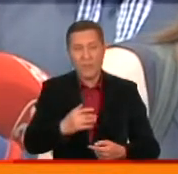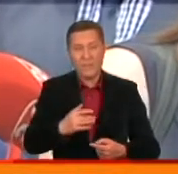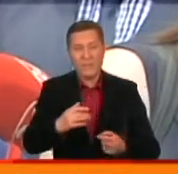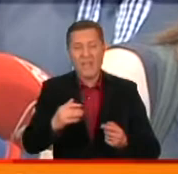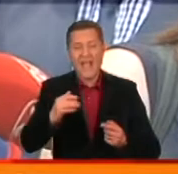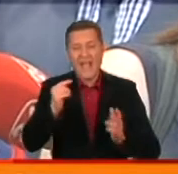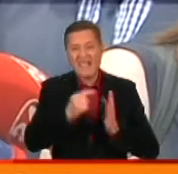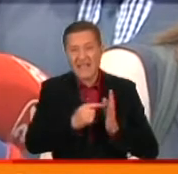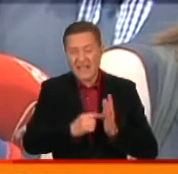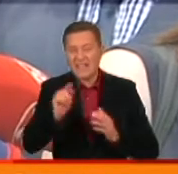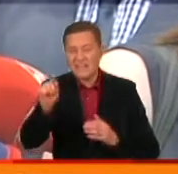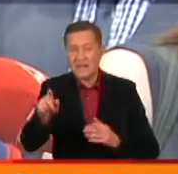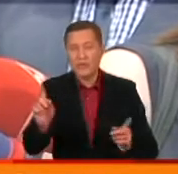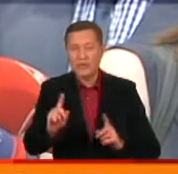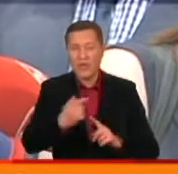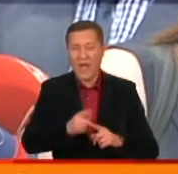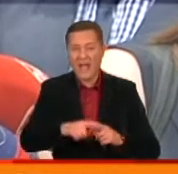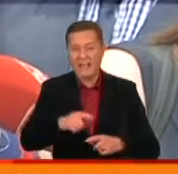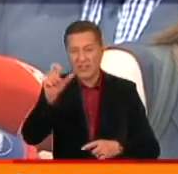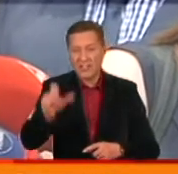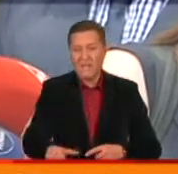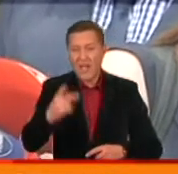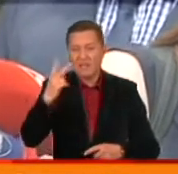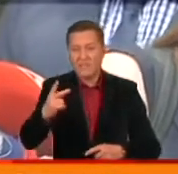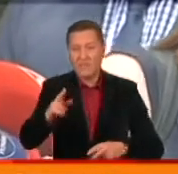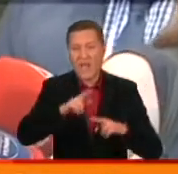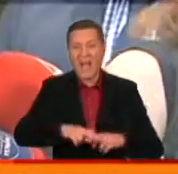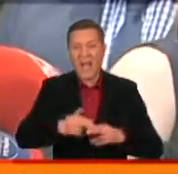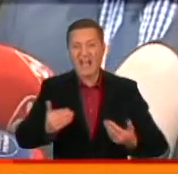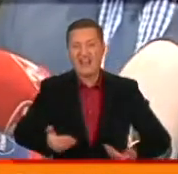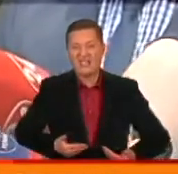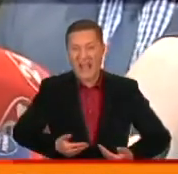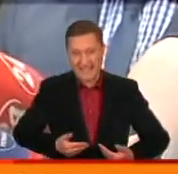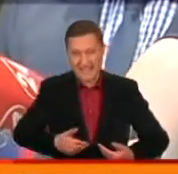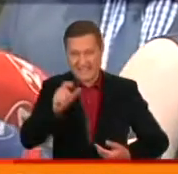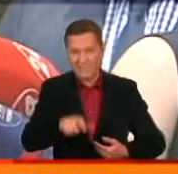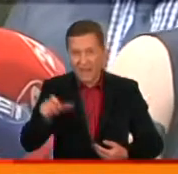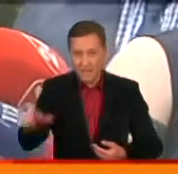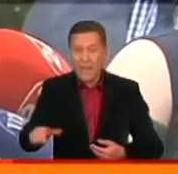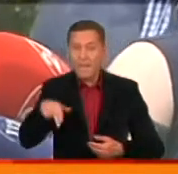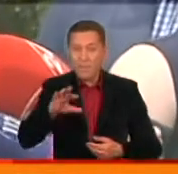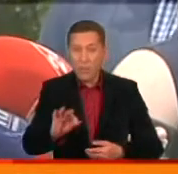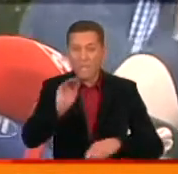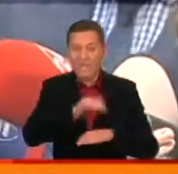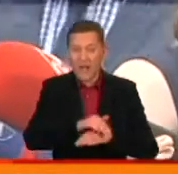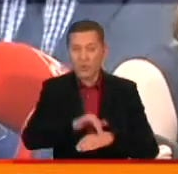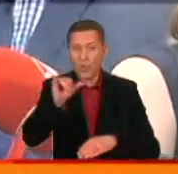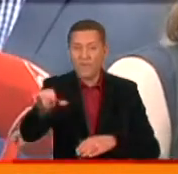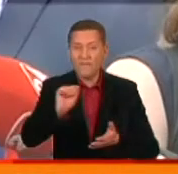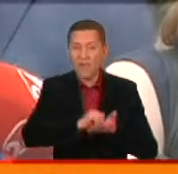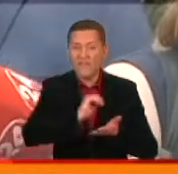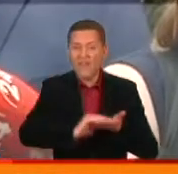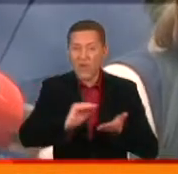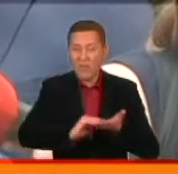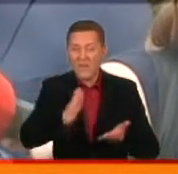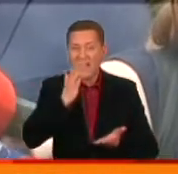это человек с двумя гражданствами по факту, да? У него в документах